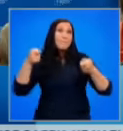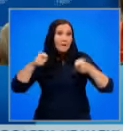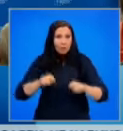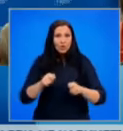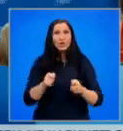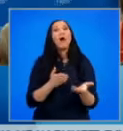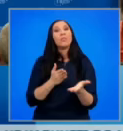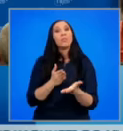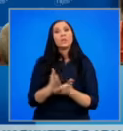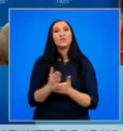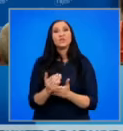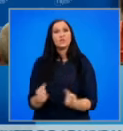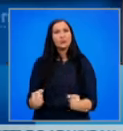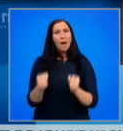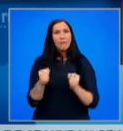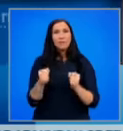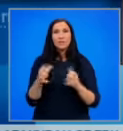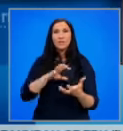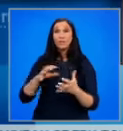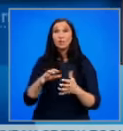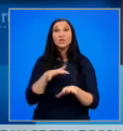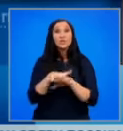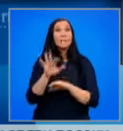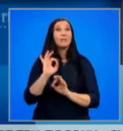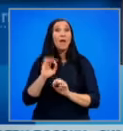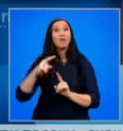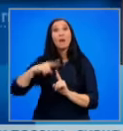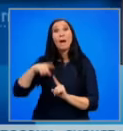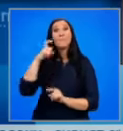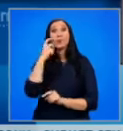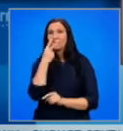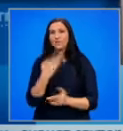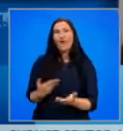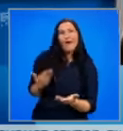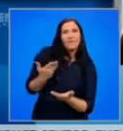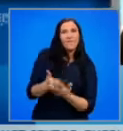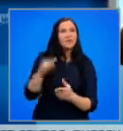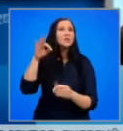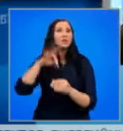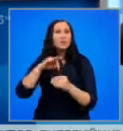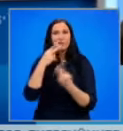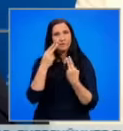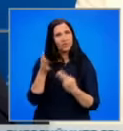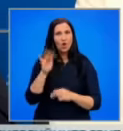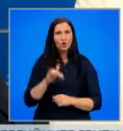за стабилизация на политическата система, така пък Тома Биков вижда внасянето на вота. Вижте още.